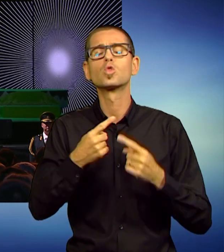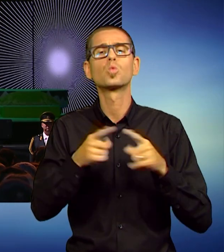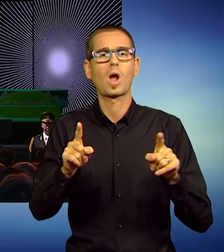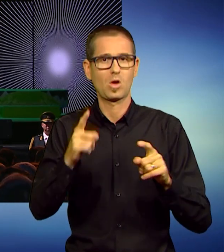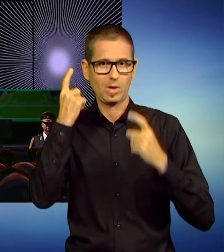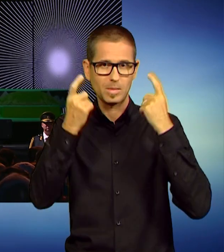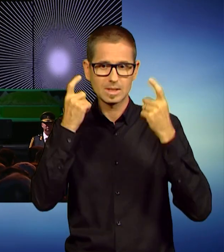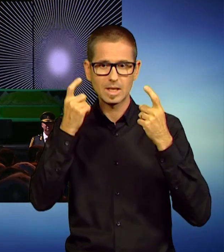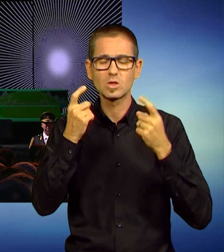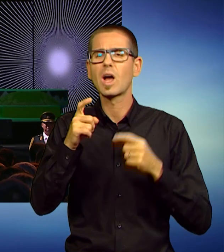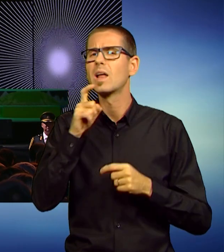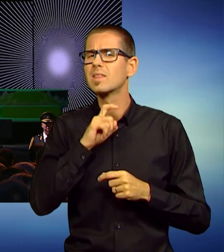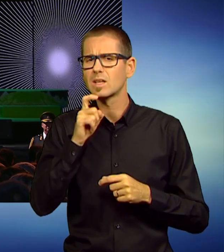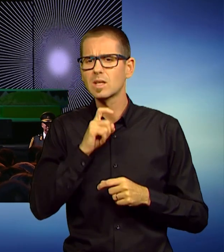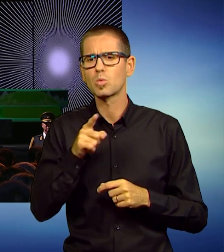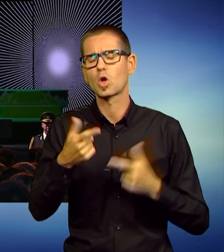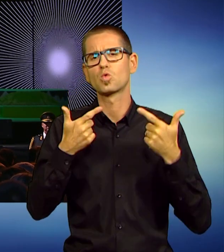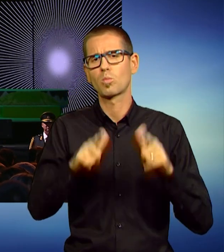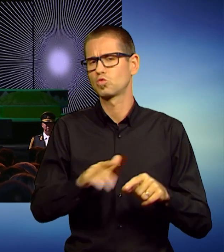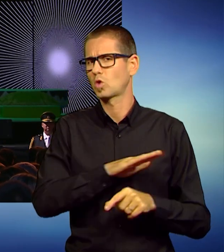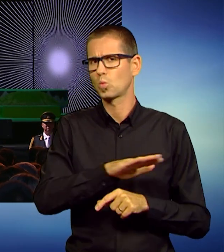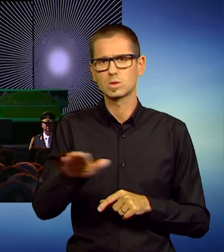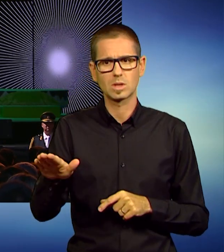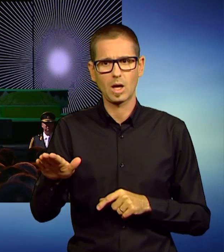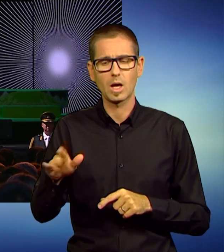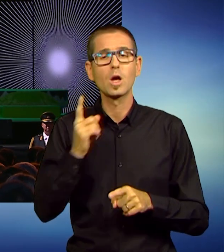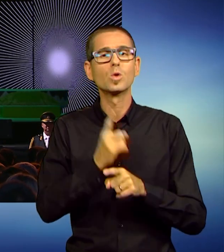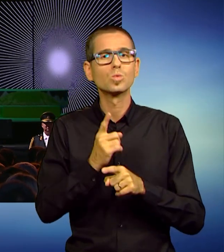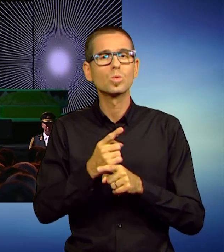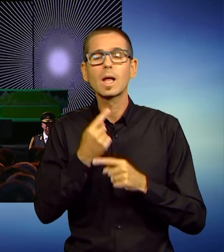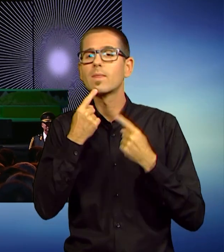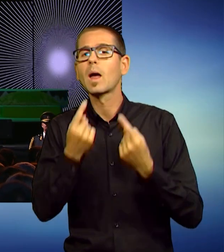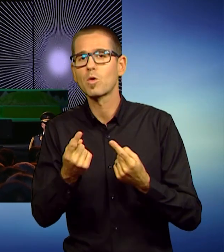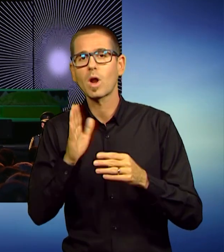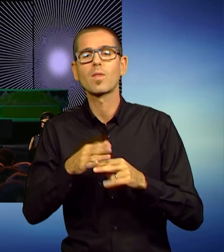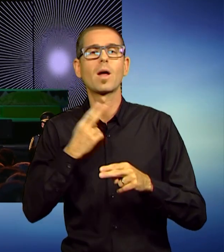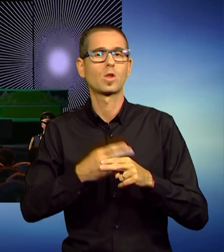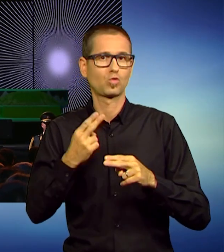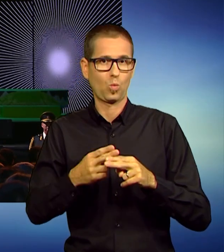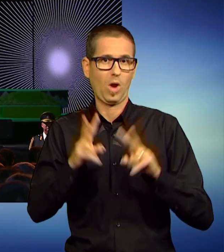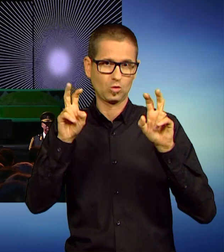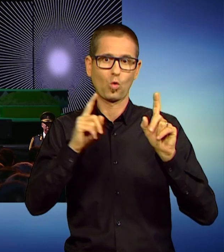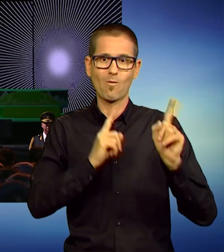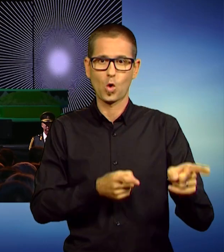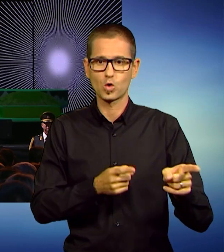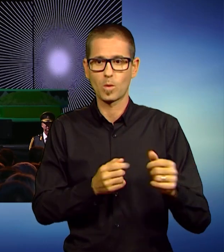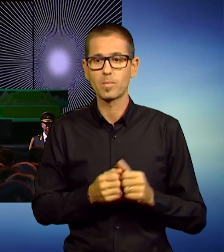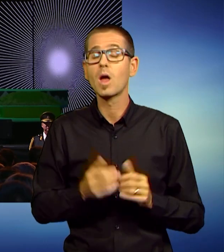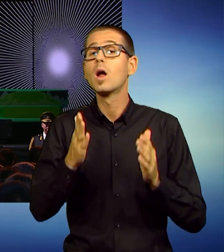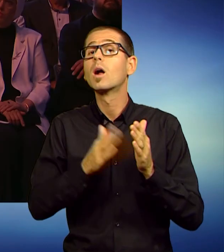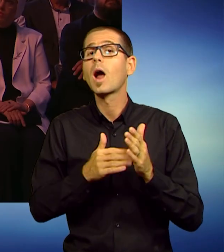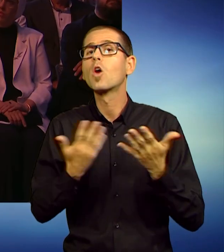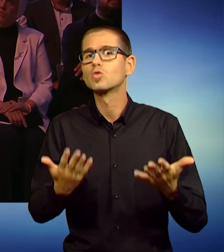mislečih, nestrpnost, ki dopušča prav vse, tudi namigovanja na državljansko vojno.